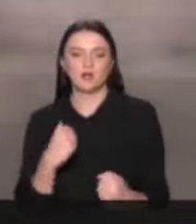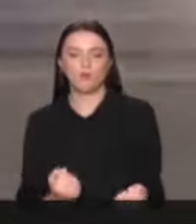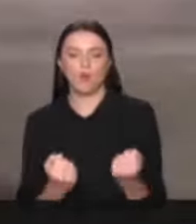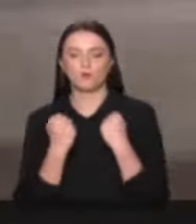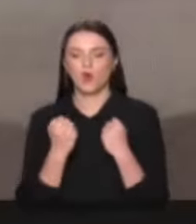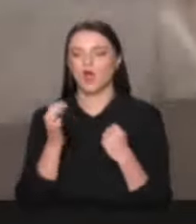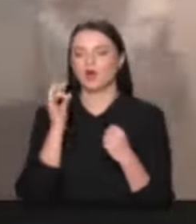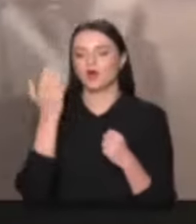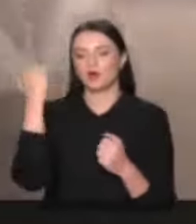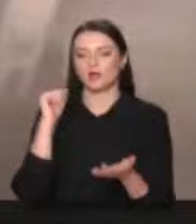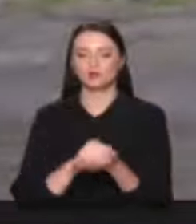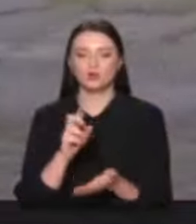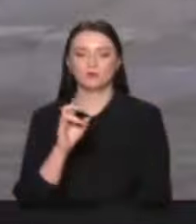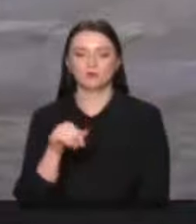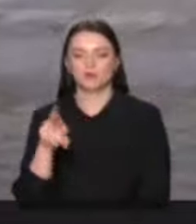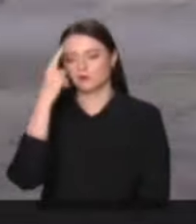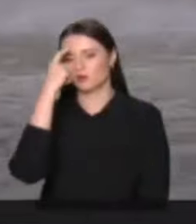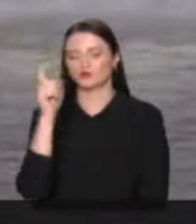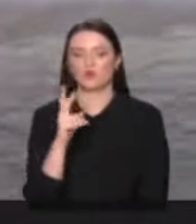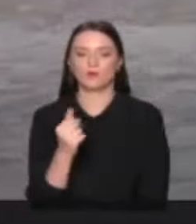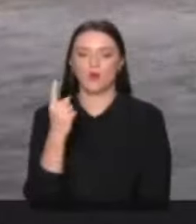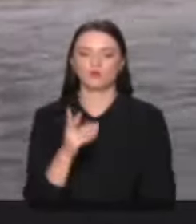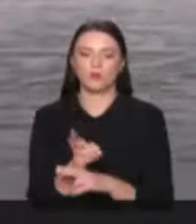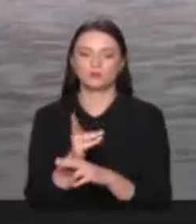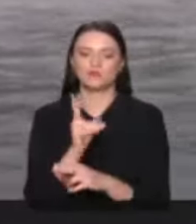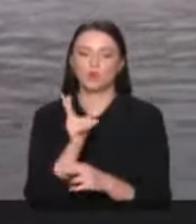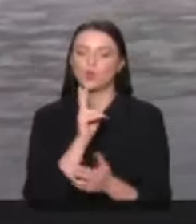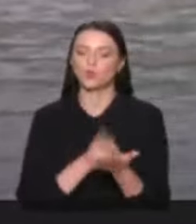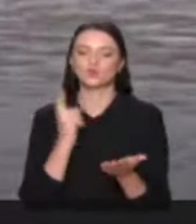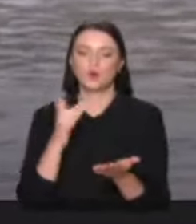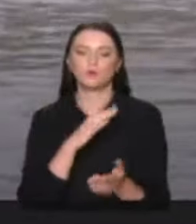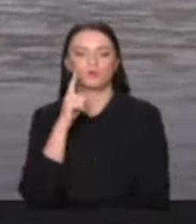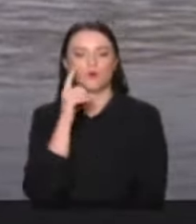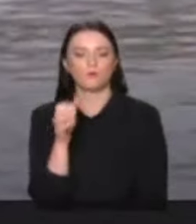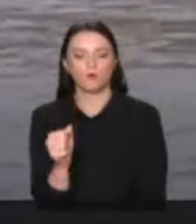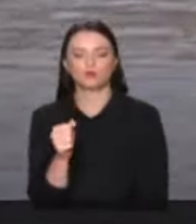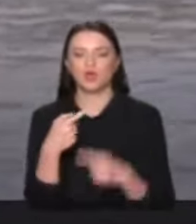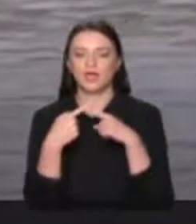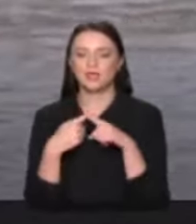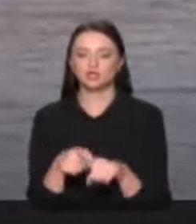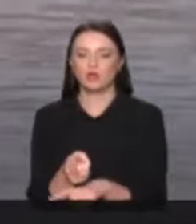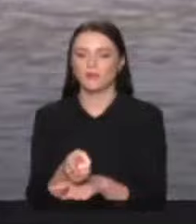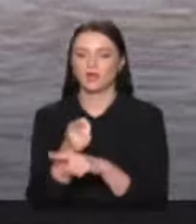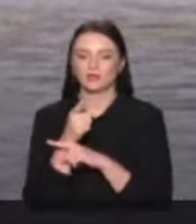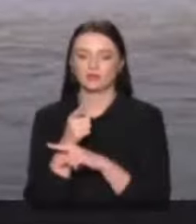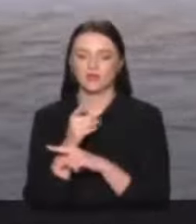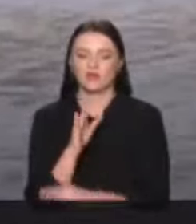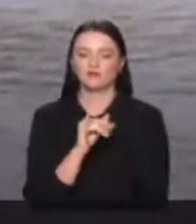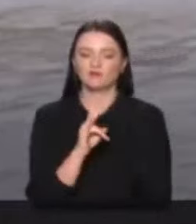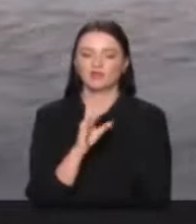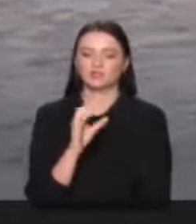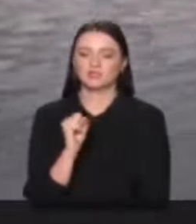що раніше видання Bild повідомляло, що на одному з відео з Курської області був помічений інженерний танк «Вісент» на базі